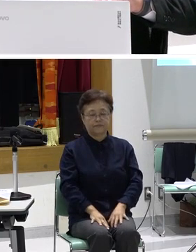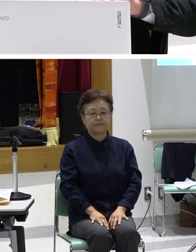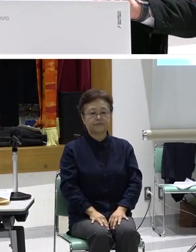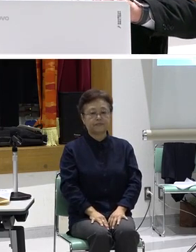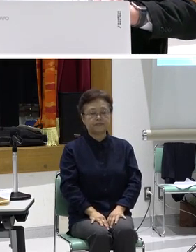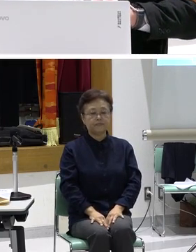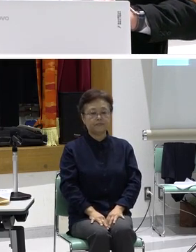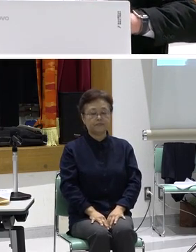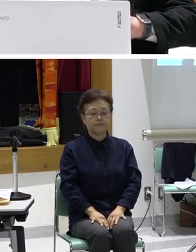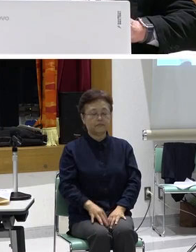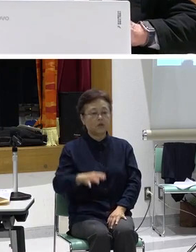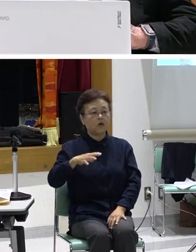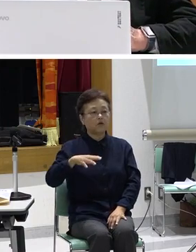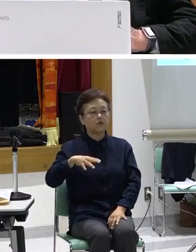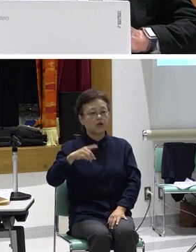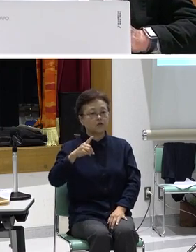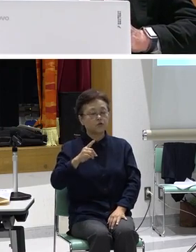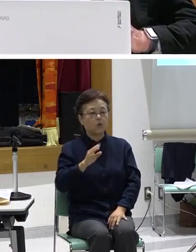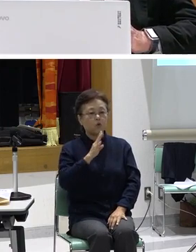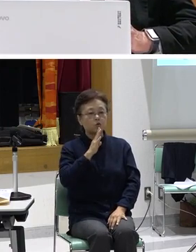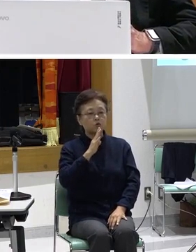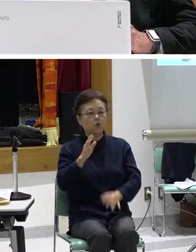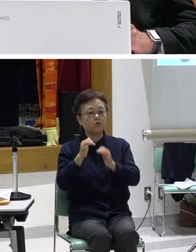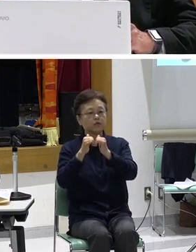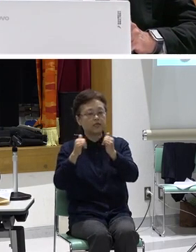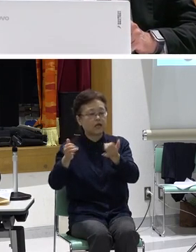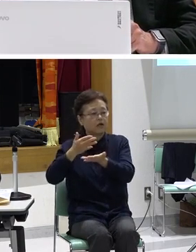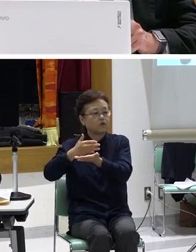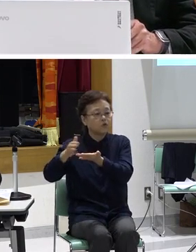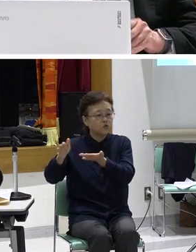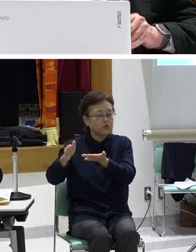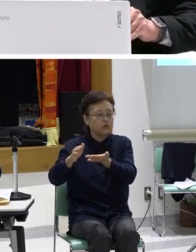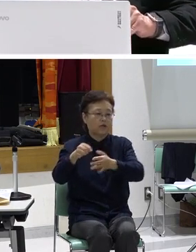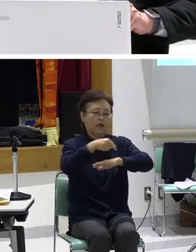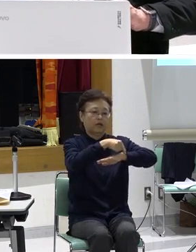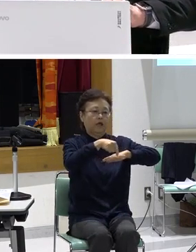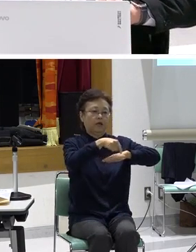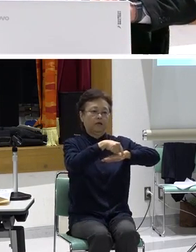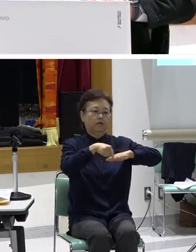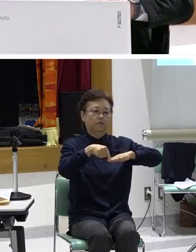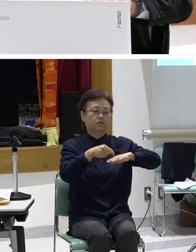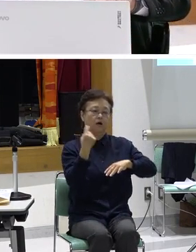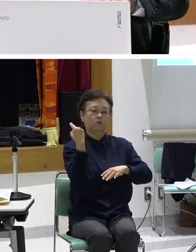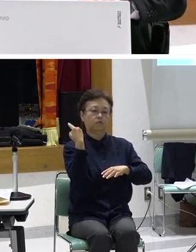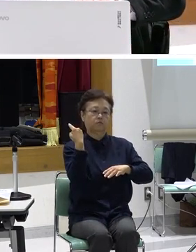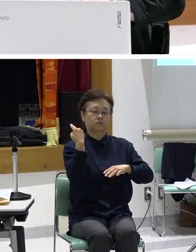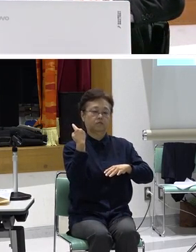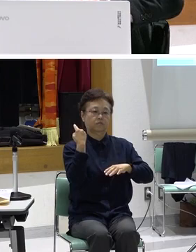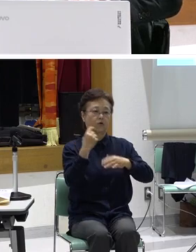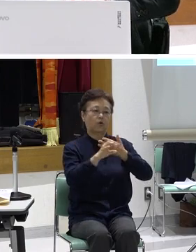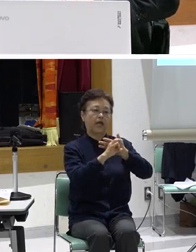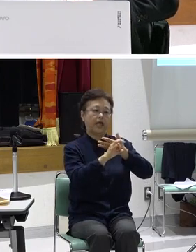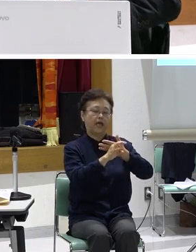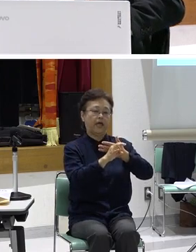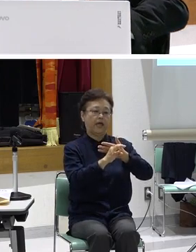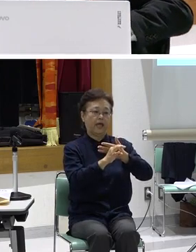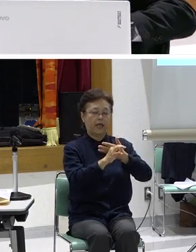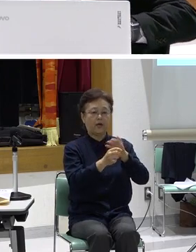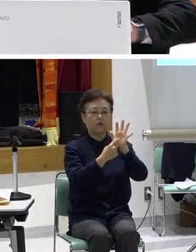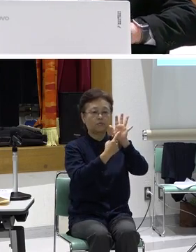けど、最初その当社抜きにやったからこんなものになっちゃいましたという、一つの例